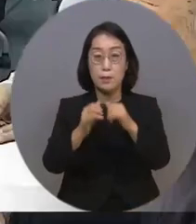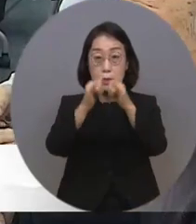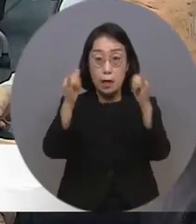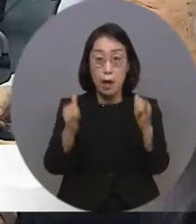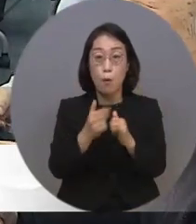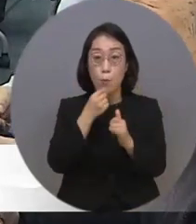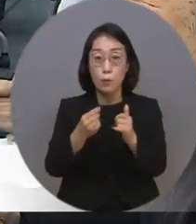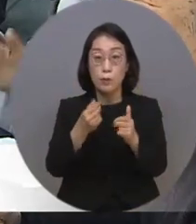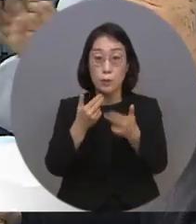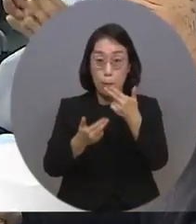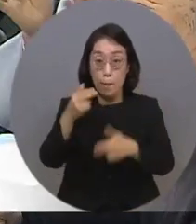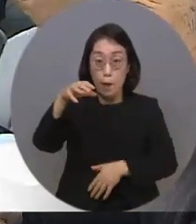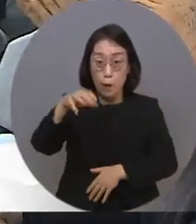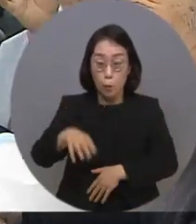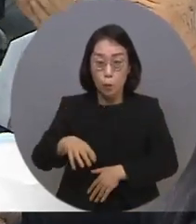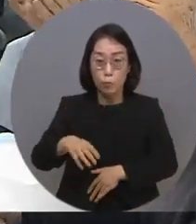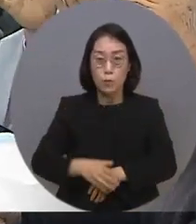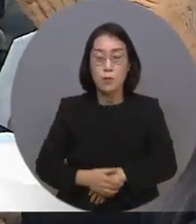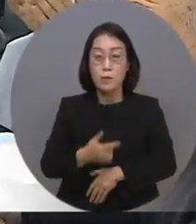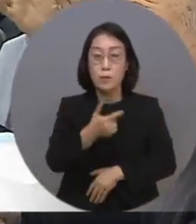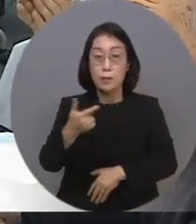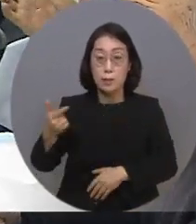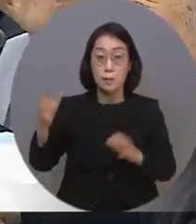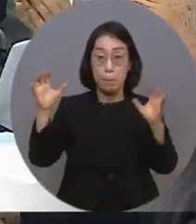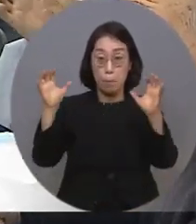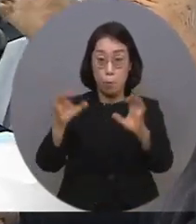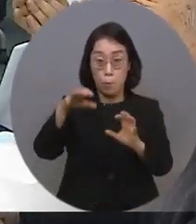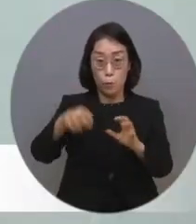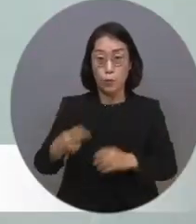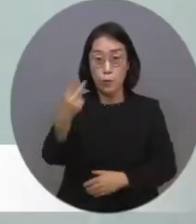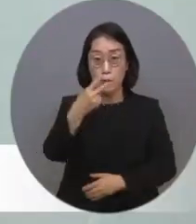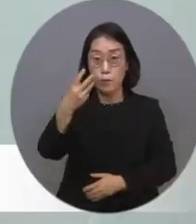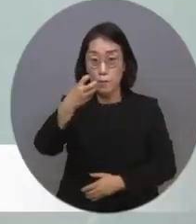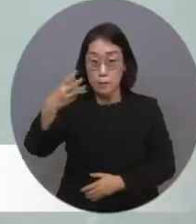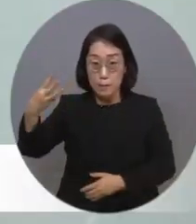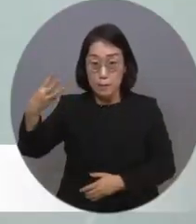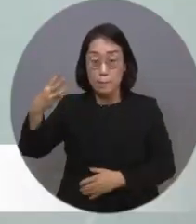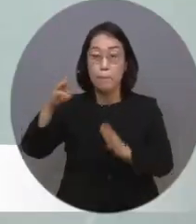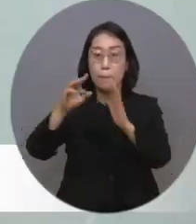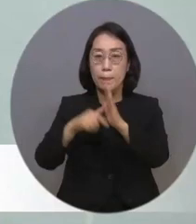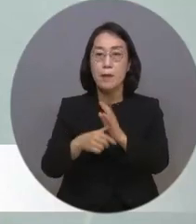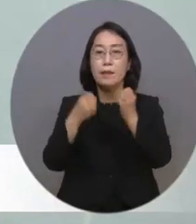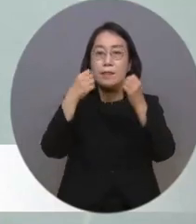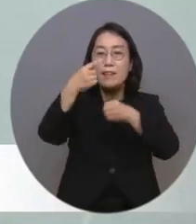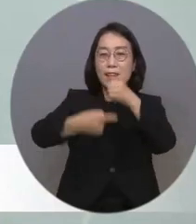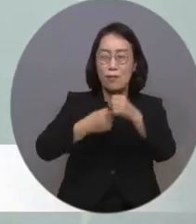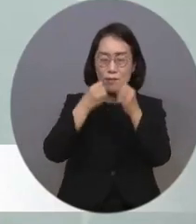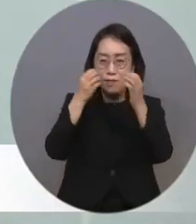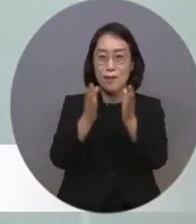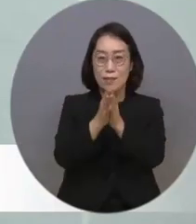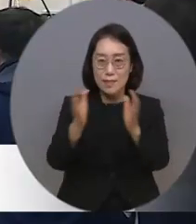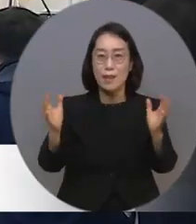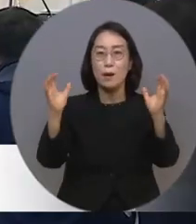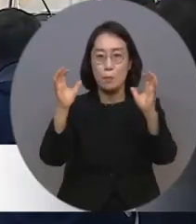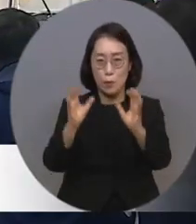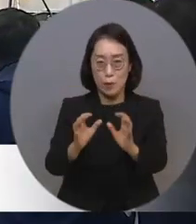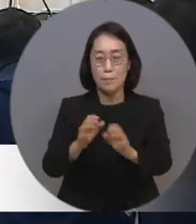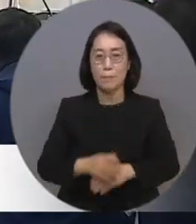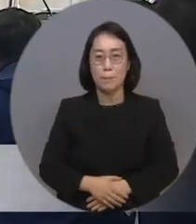한국사회복지협의회는 한국사회복지회관 대회의실에서 2023년 사회복지계 신년 인사회를 열었습니다.